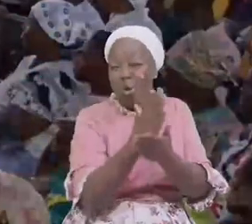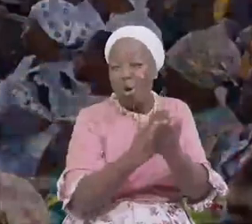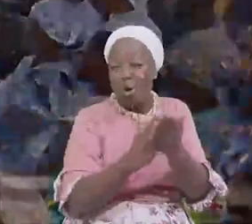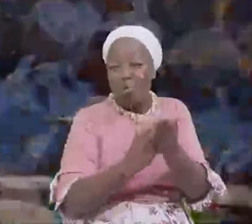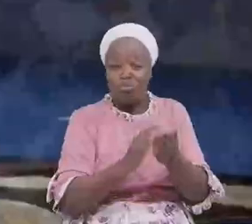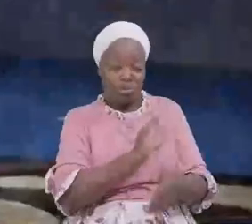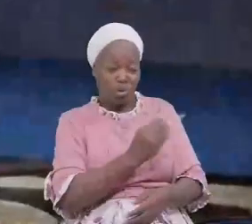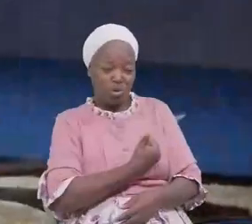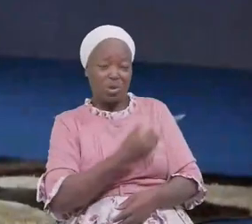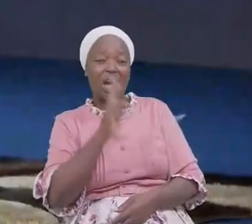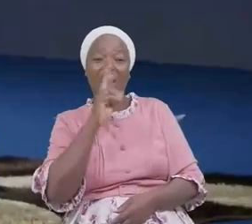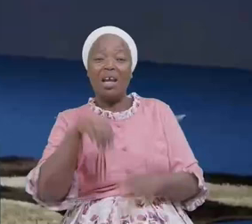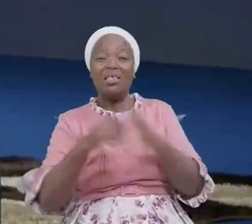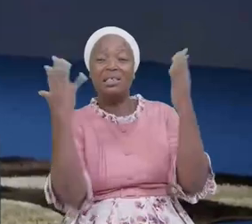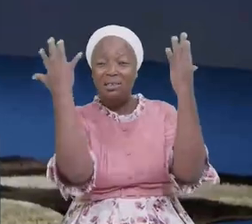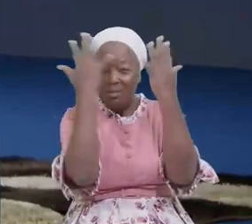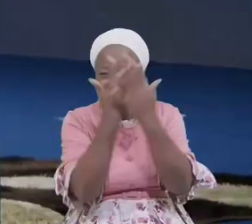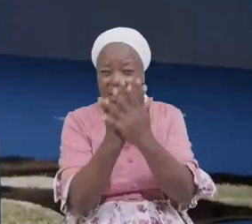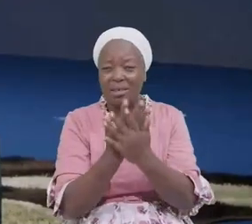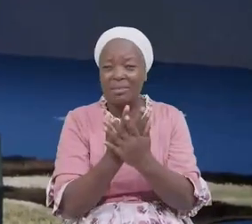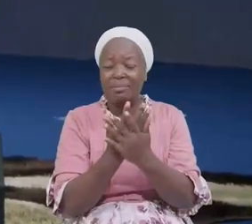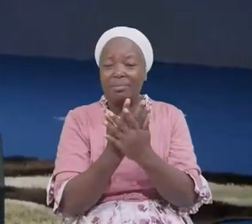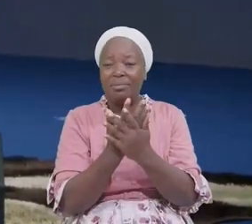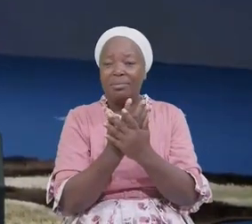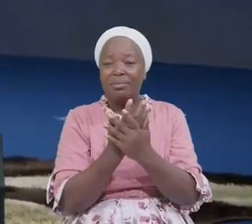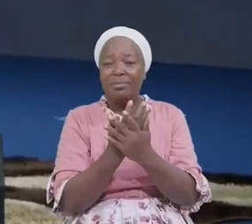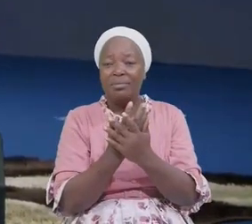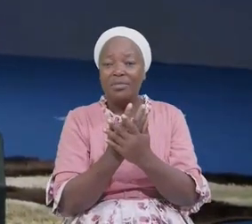Certaines âmes sont dans les ténèbres, dans les fosses.